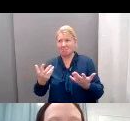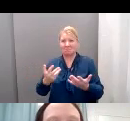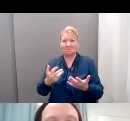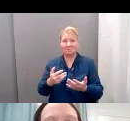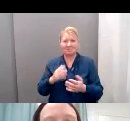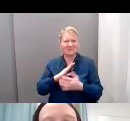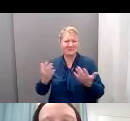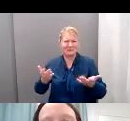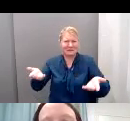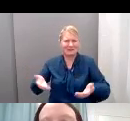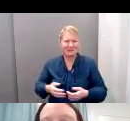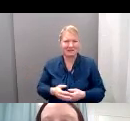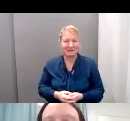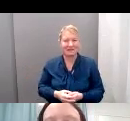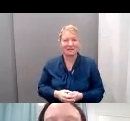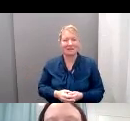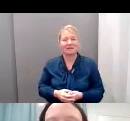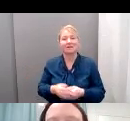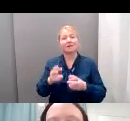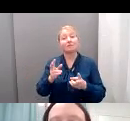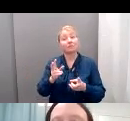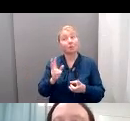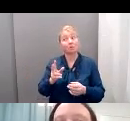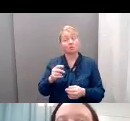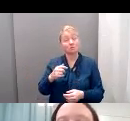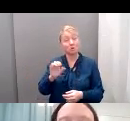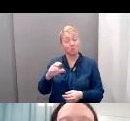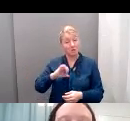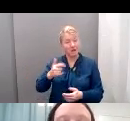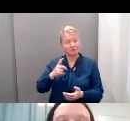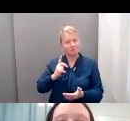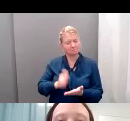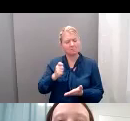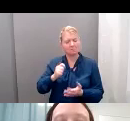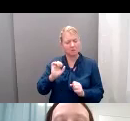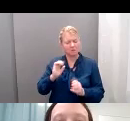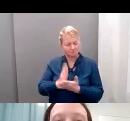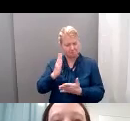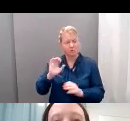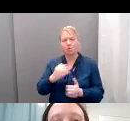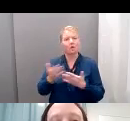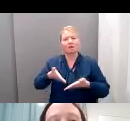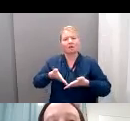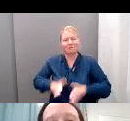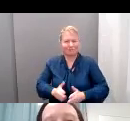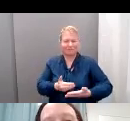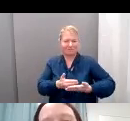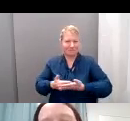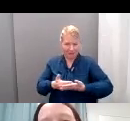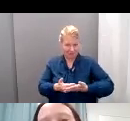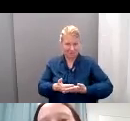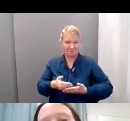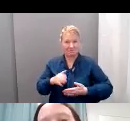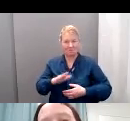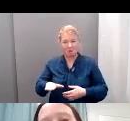Och att ta beslut om att inte skaffa barn för att man upplever att det inte skulle orka eller